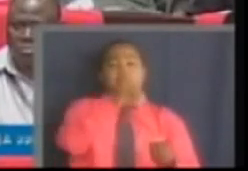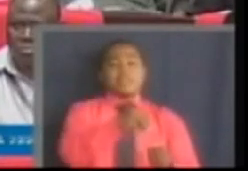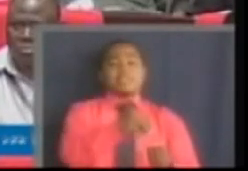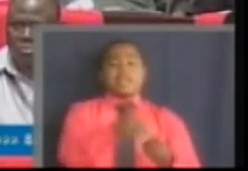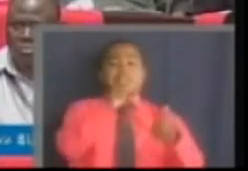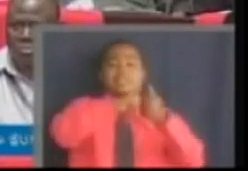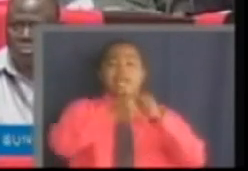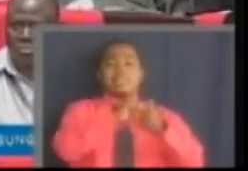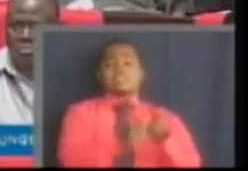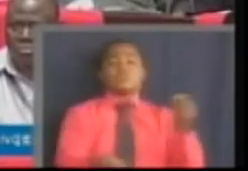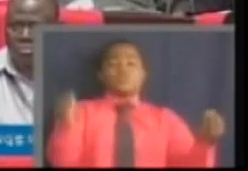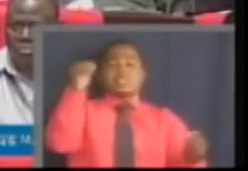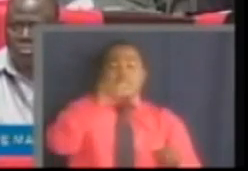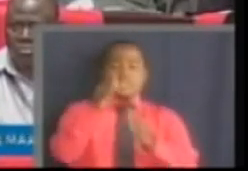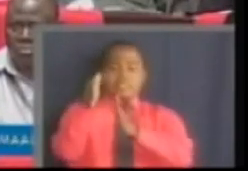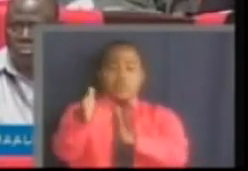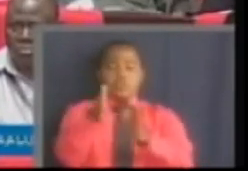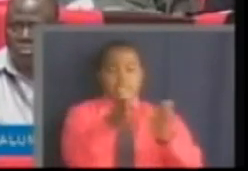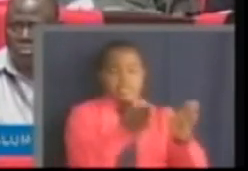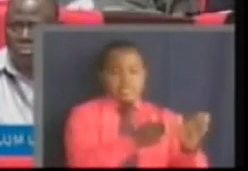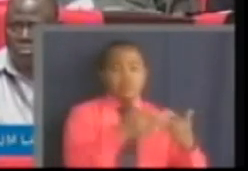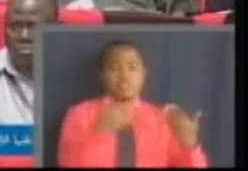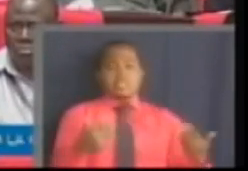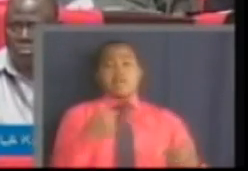zaidi wa utaratibu. Na mheshimiwa mwenyekiti, nimepata